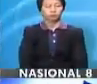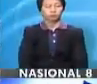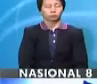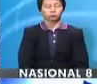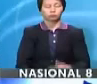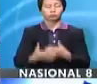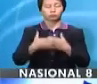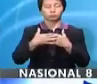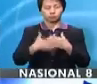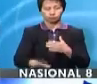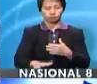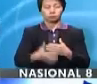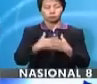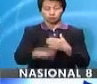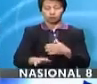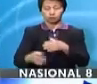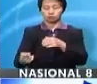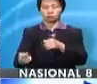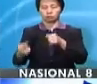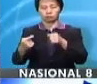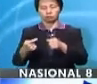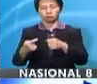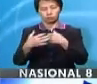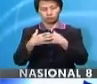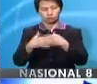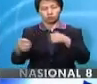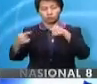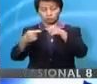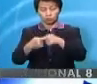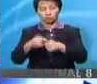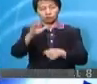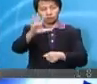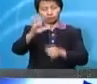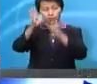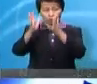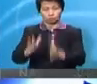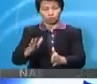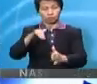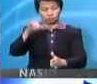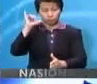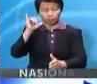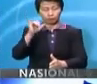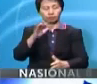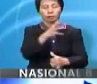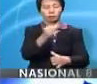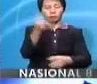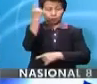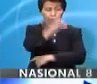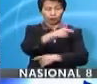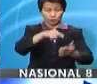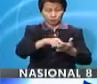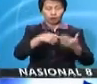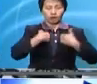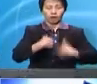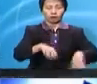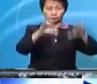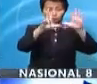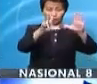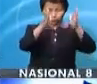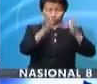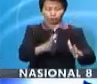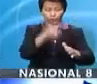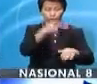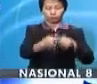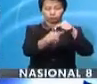Telah tuduh seramai 5 orang untuk semalam dan hari ini ada 8 lagi pending untuk